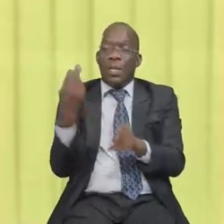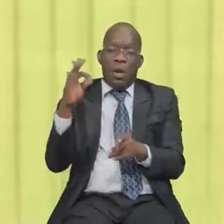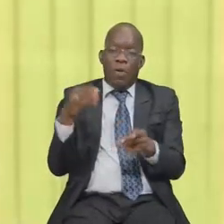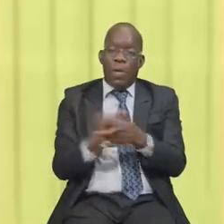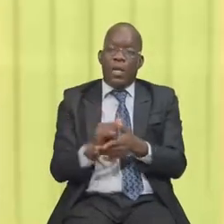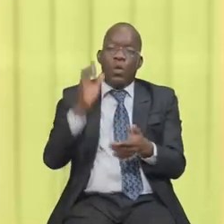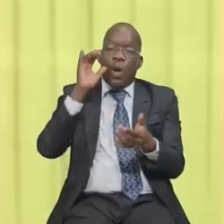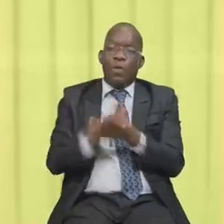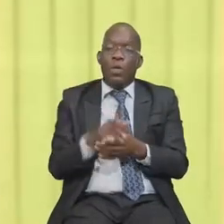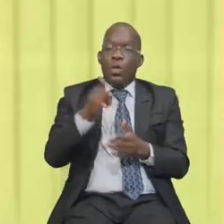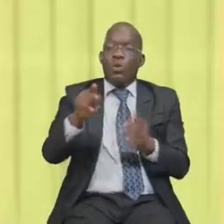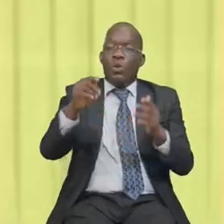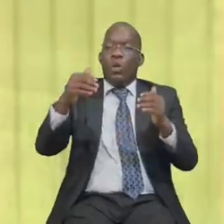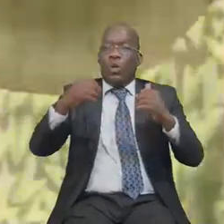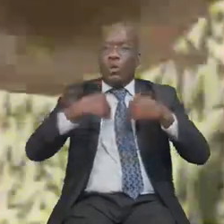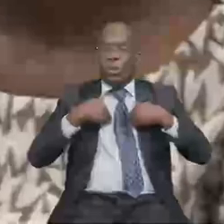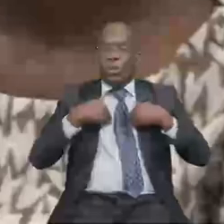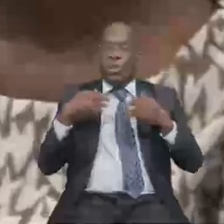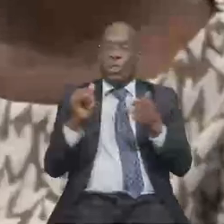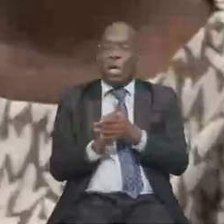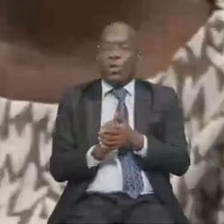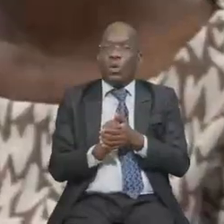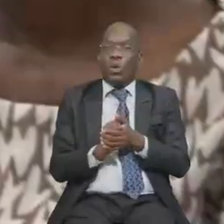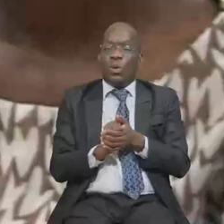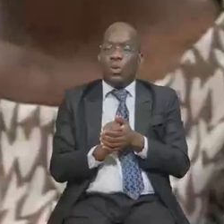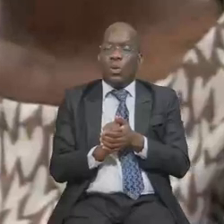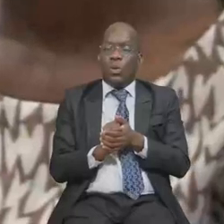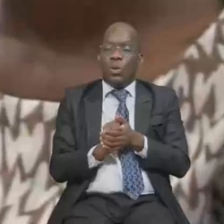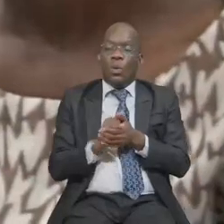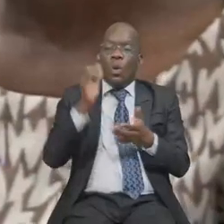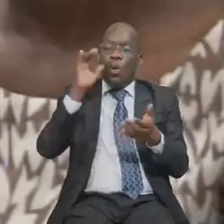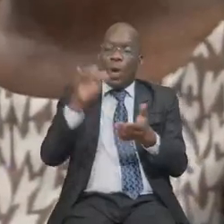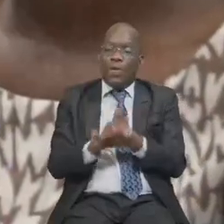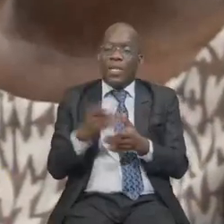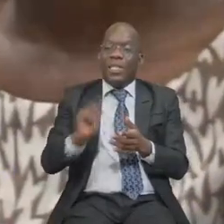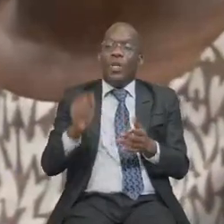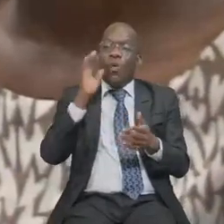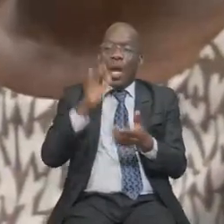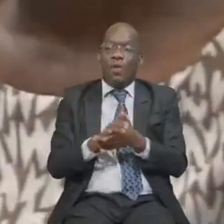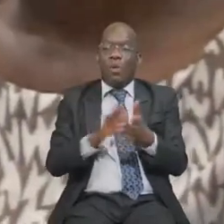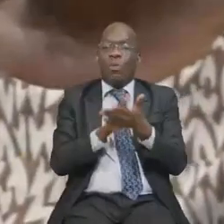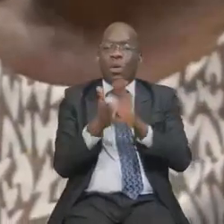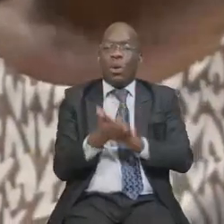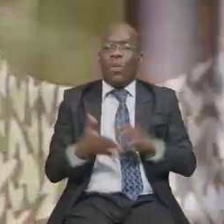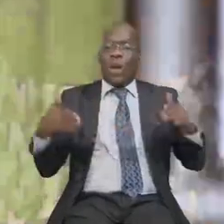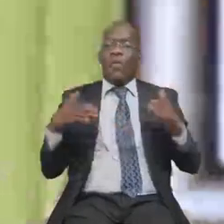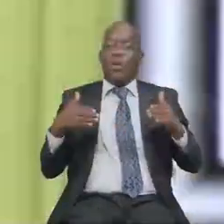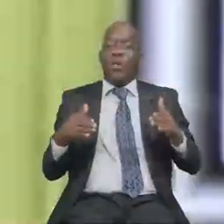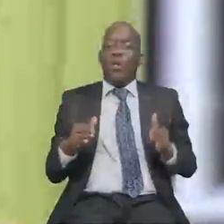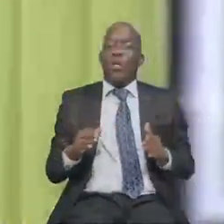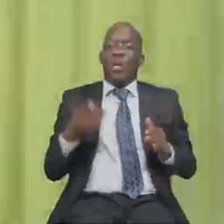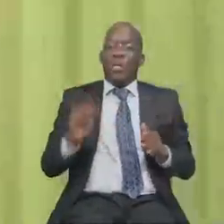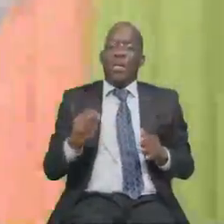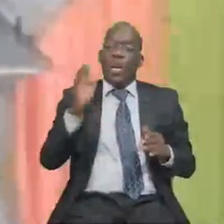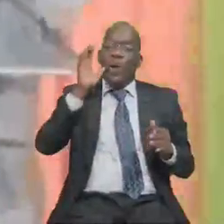femme. Et la femme est intimidée. La femme a peur de toi, plus qu'elle